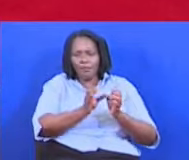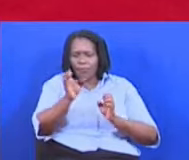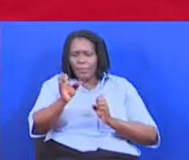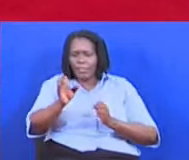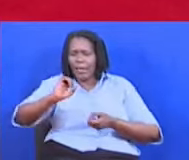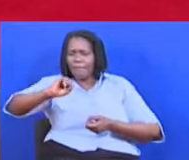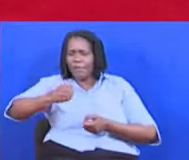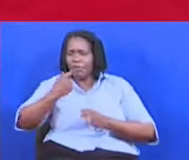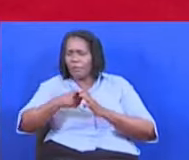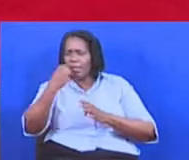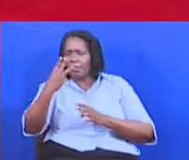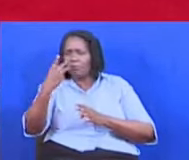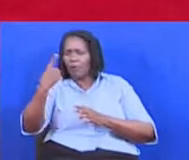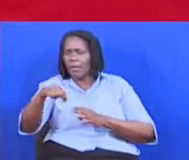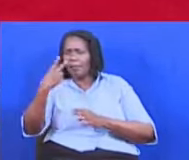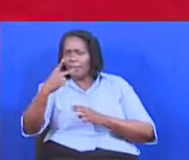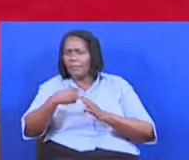milioni